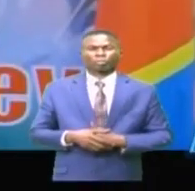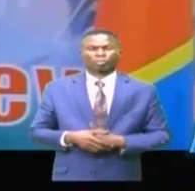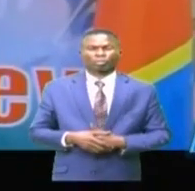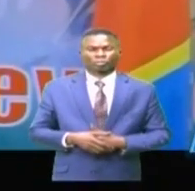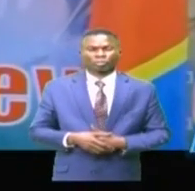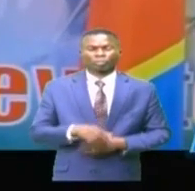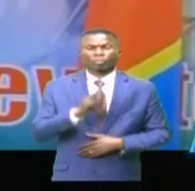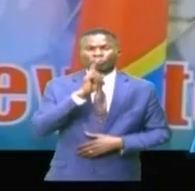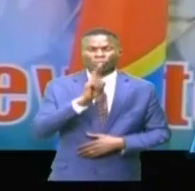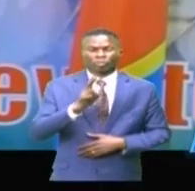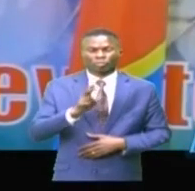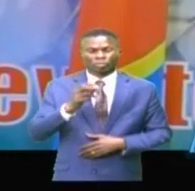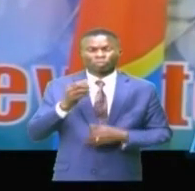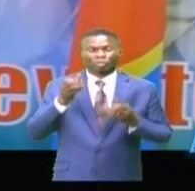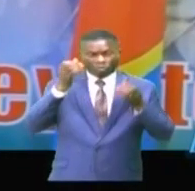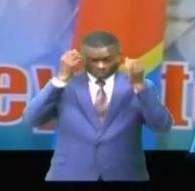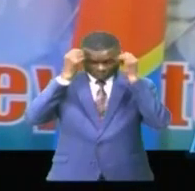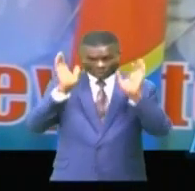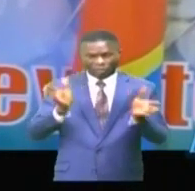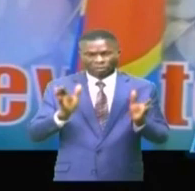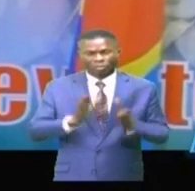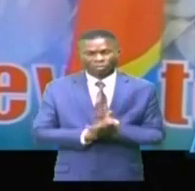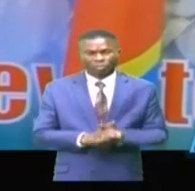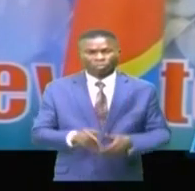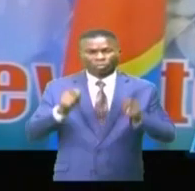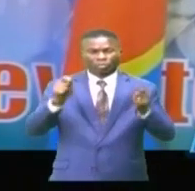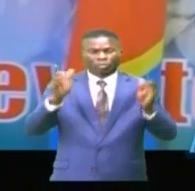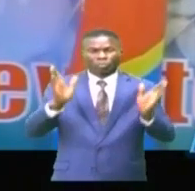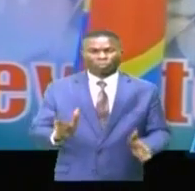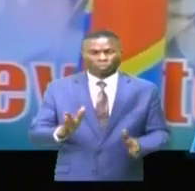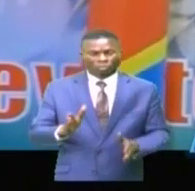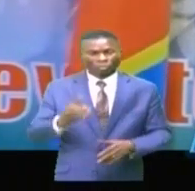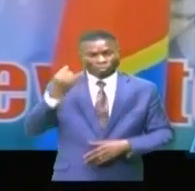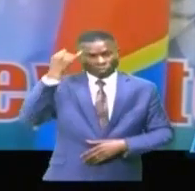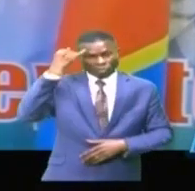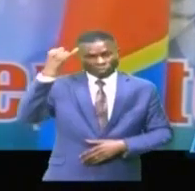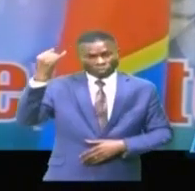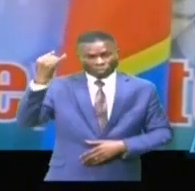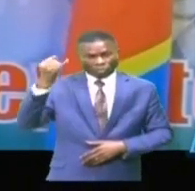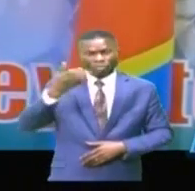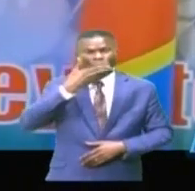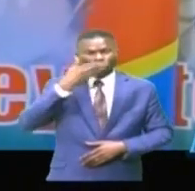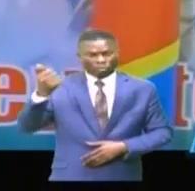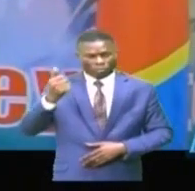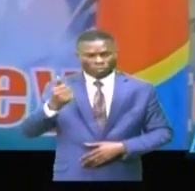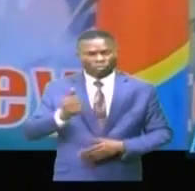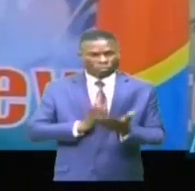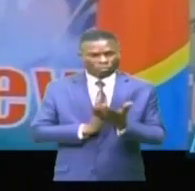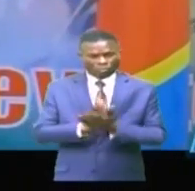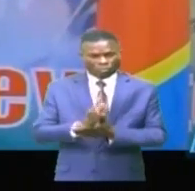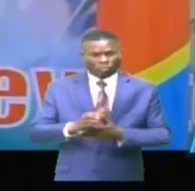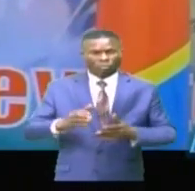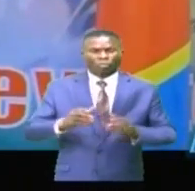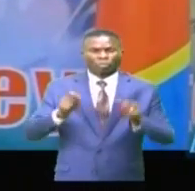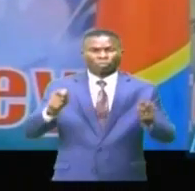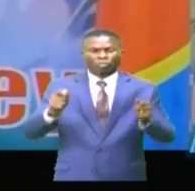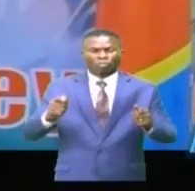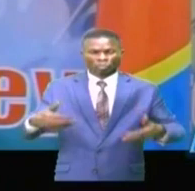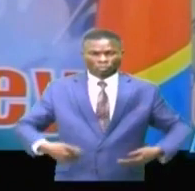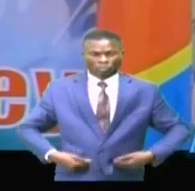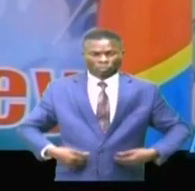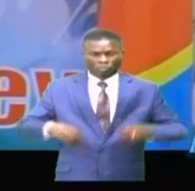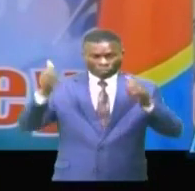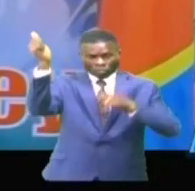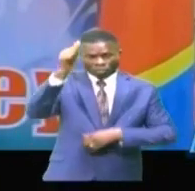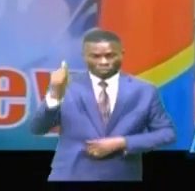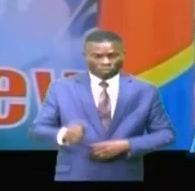dommage que des médias que nous connaissons crédible comme RSI comme je l'Afrique lorsque vous regardez ces fameux